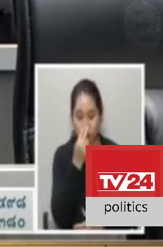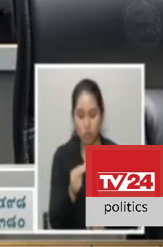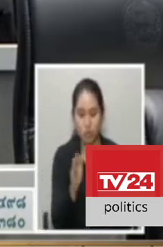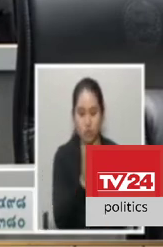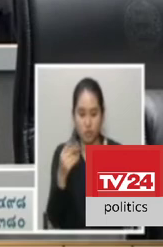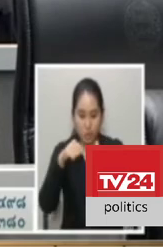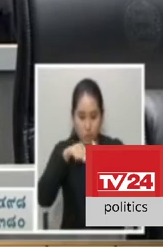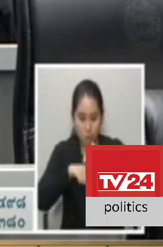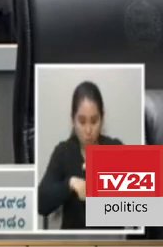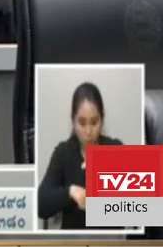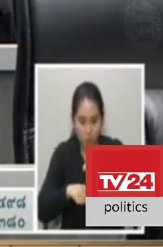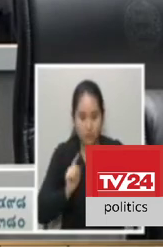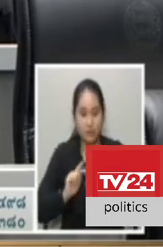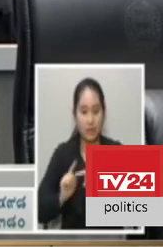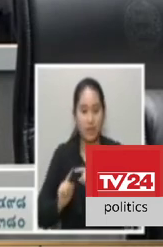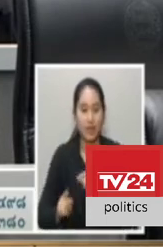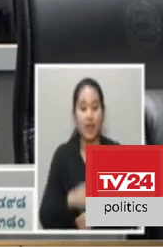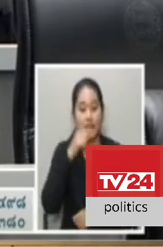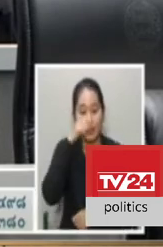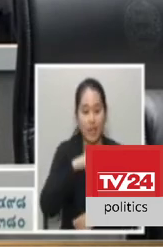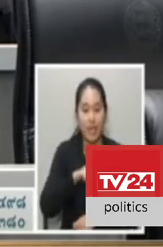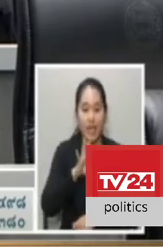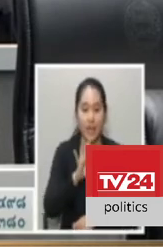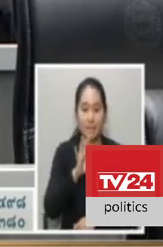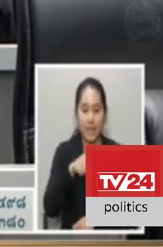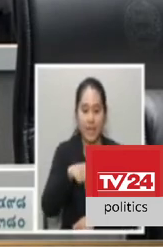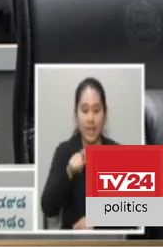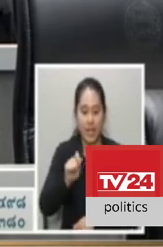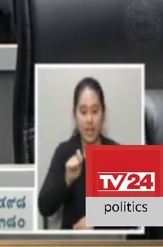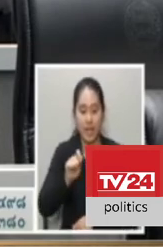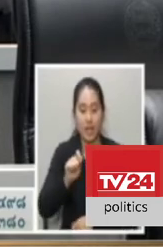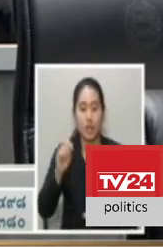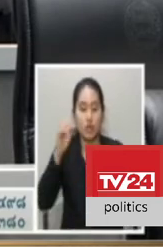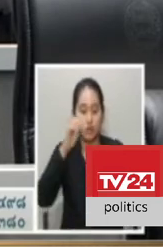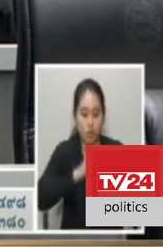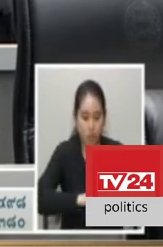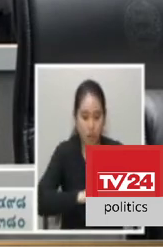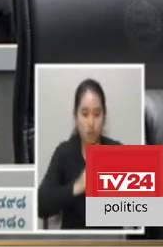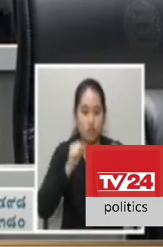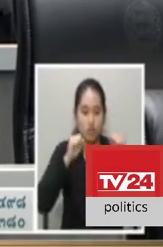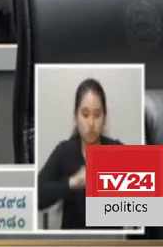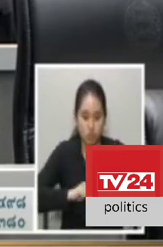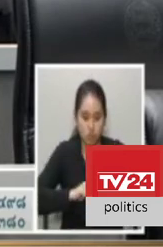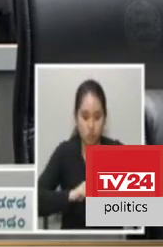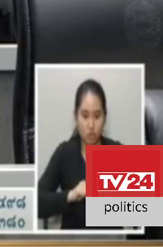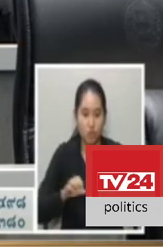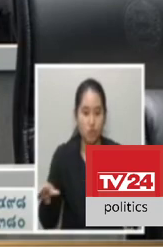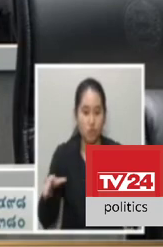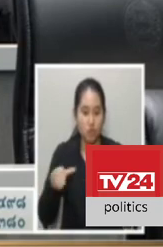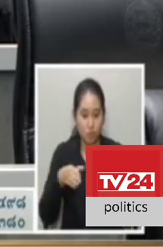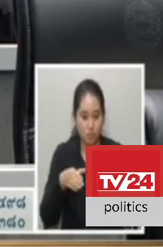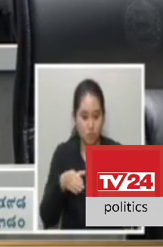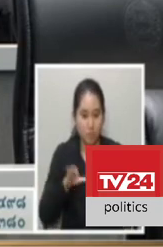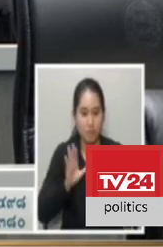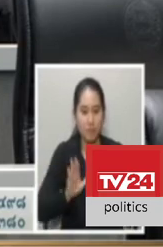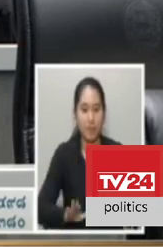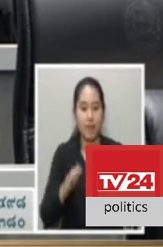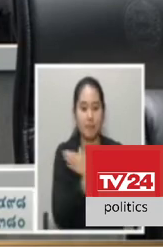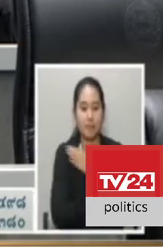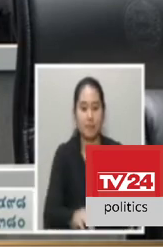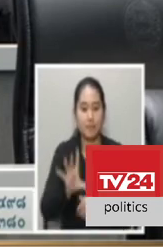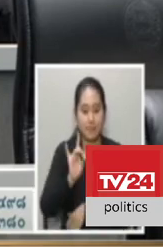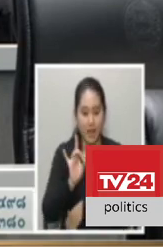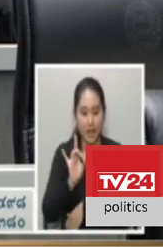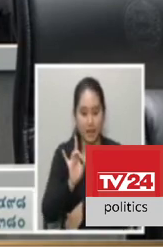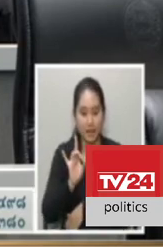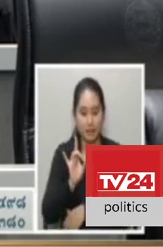ห็นว่าไทยมี FTA หรือความตกลงการค้าเสรีกับประเทศสมาชิก CPTPP แล้วถึง8ประเทศค่ะโด